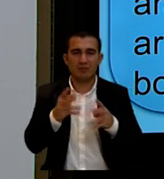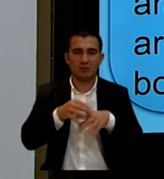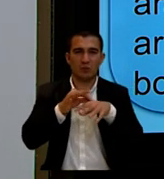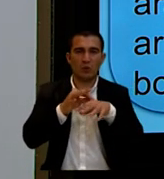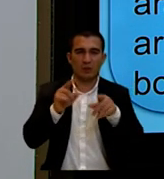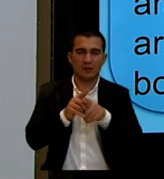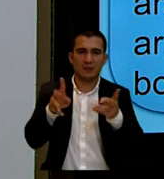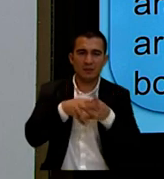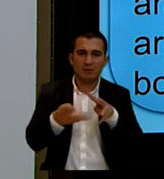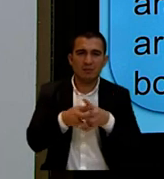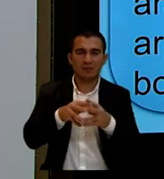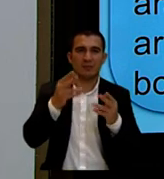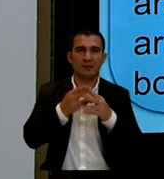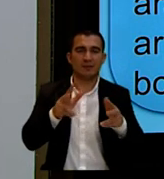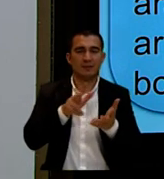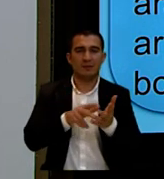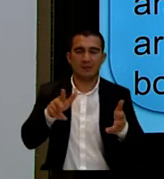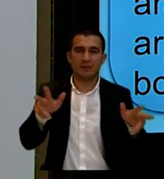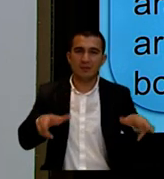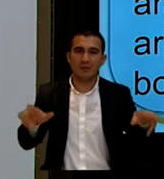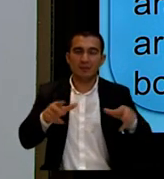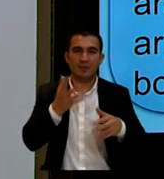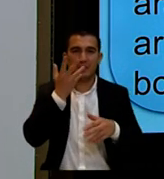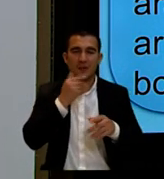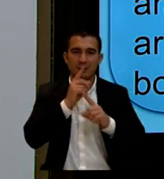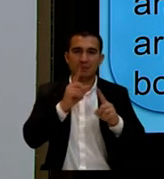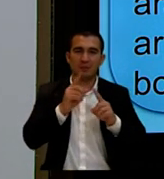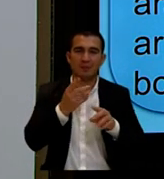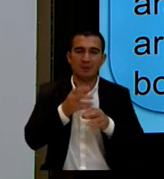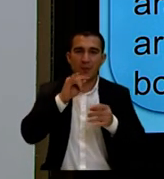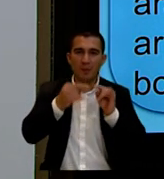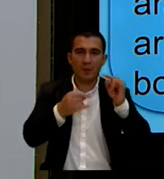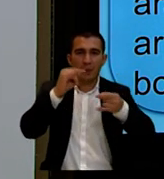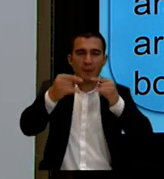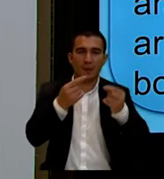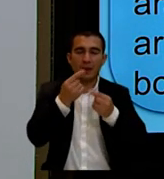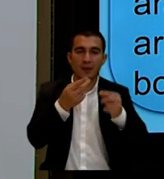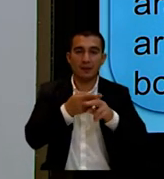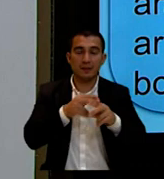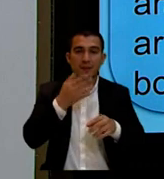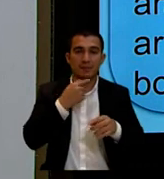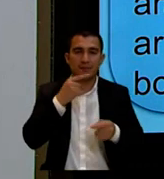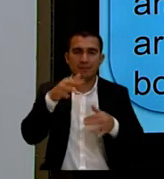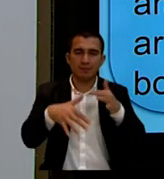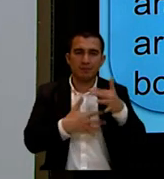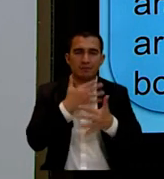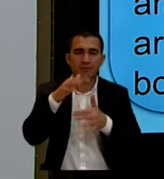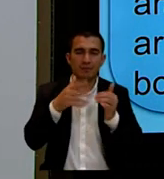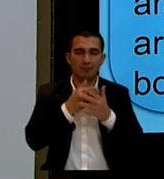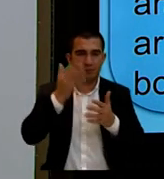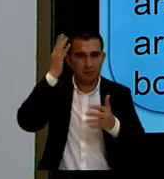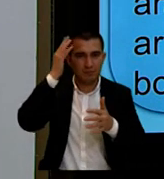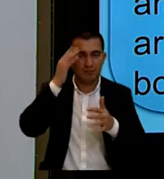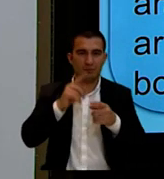bir juft uyqu arteriyalari orqali hali aralashib ulgurmagan arterial qon esa miyaga